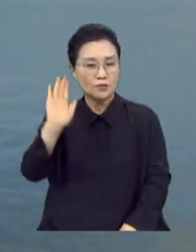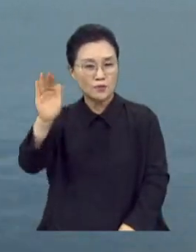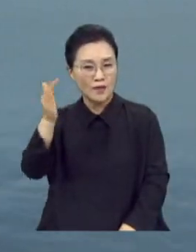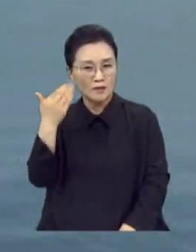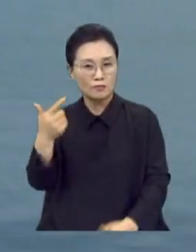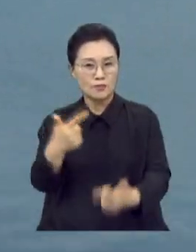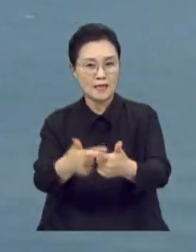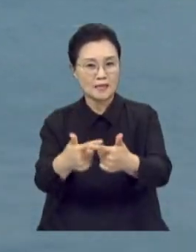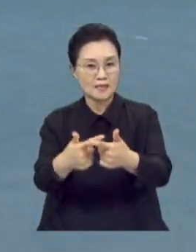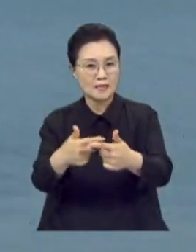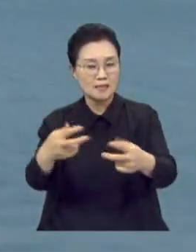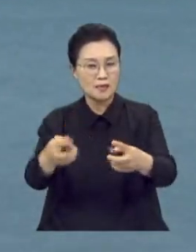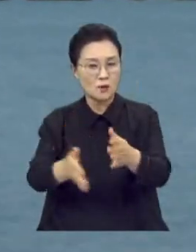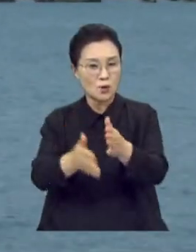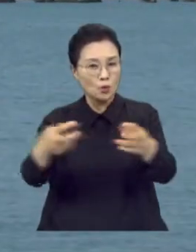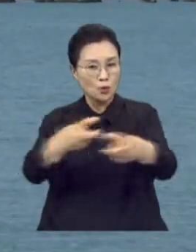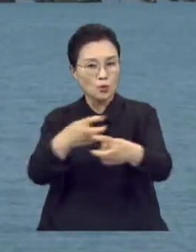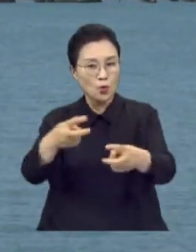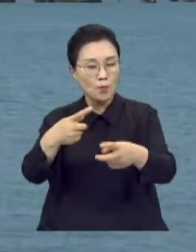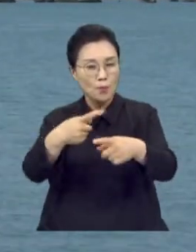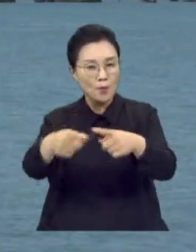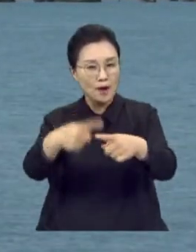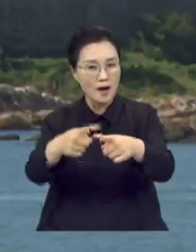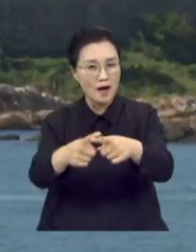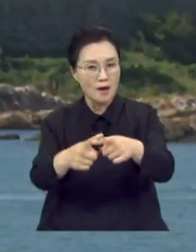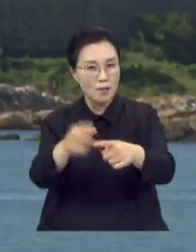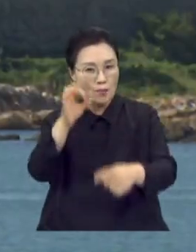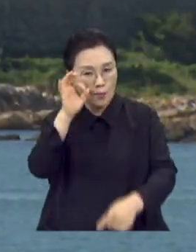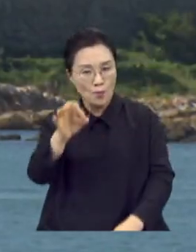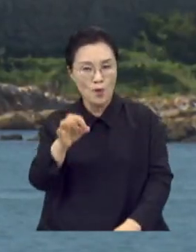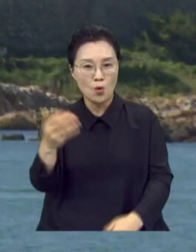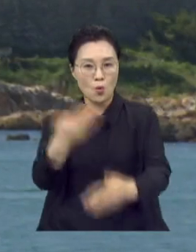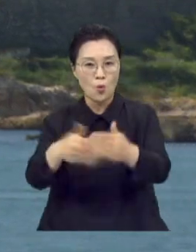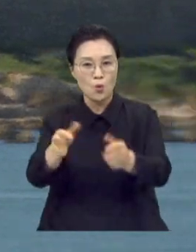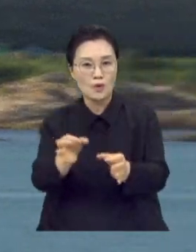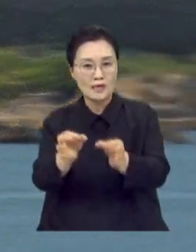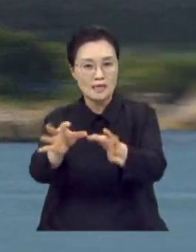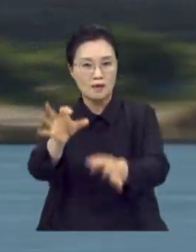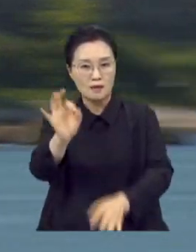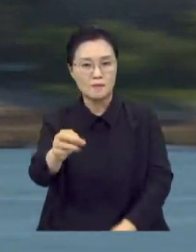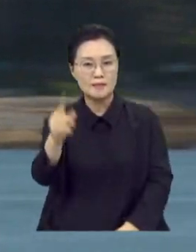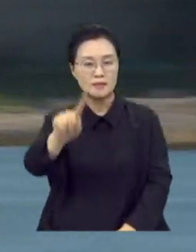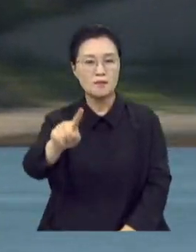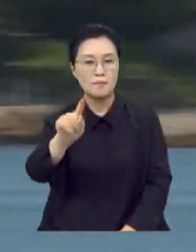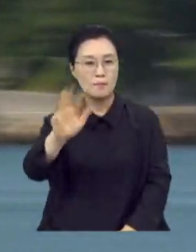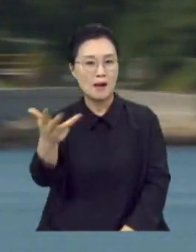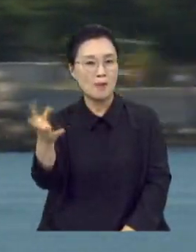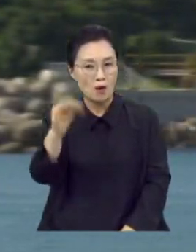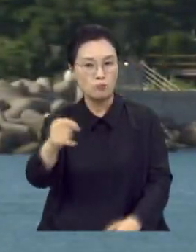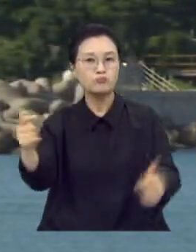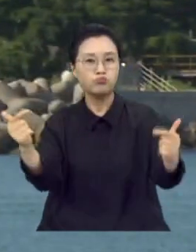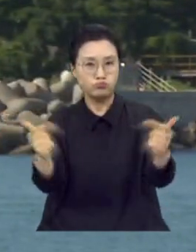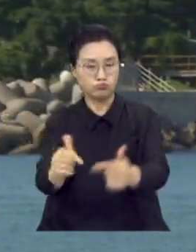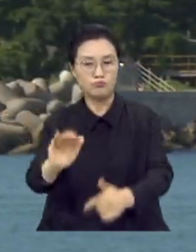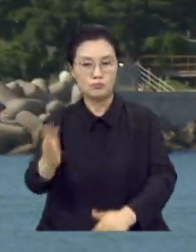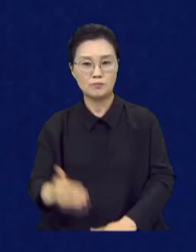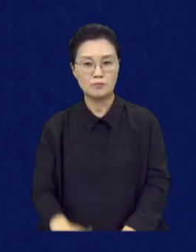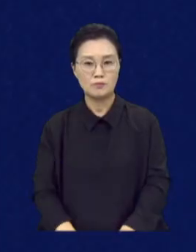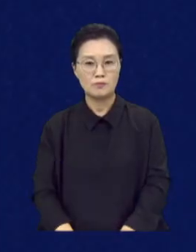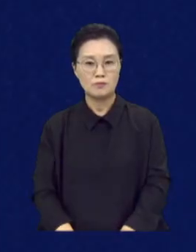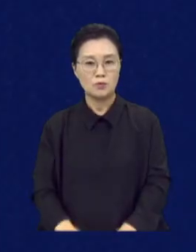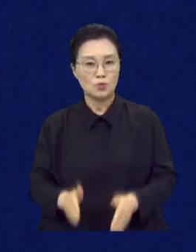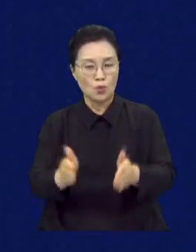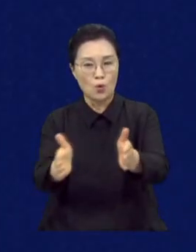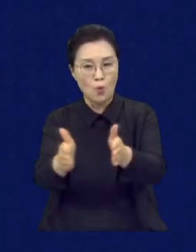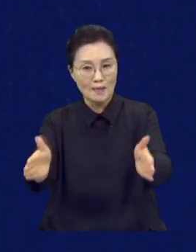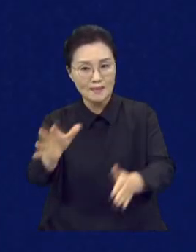최근 부산시 교통영향평가를 거치면서 공공기여금은 1800억원으로 크게 줄었습니다